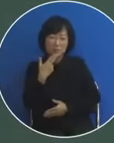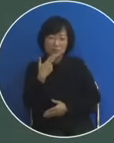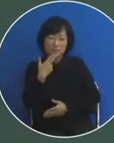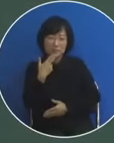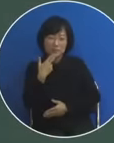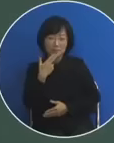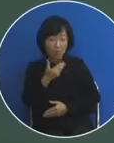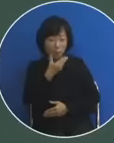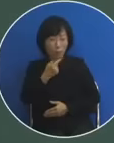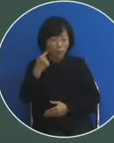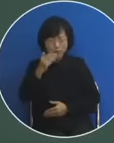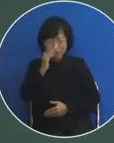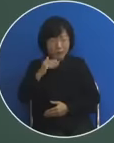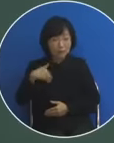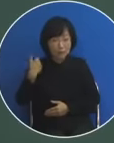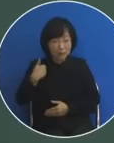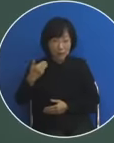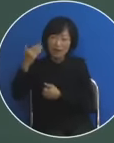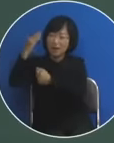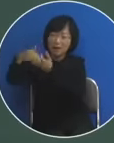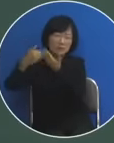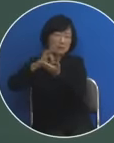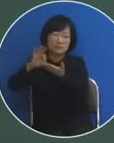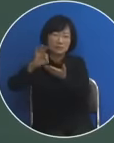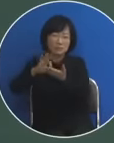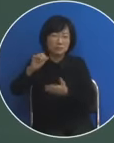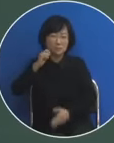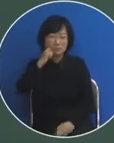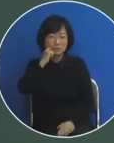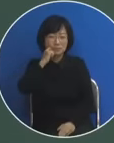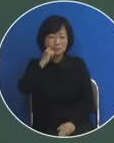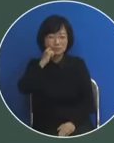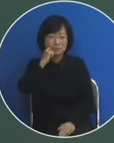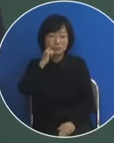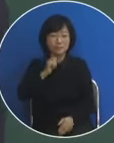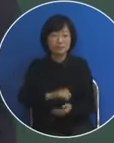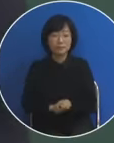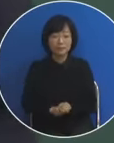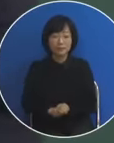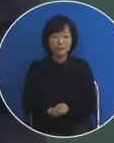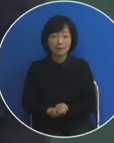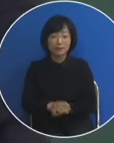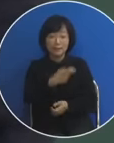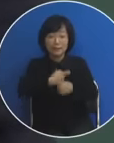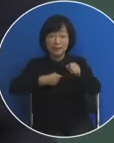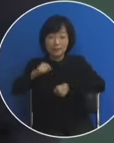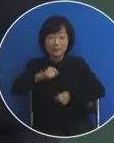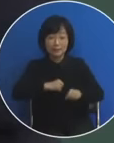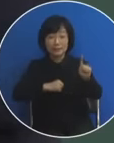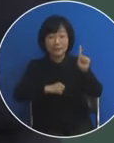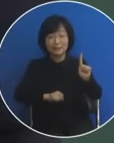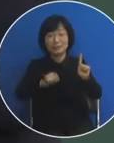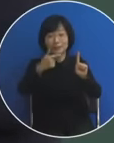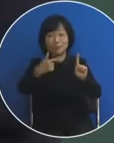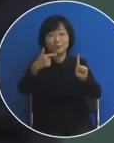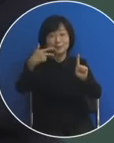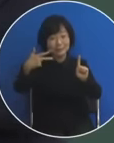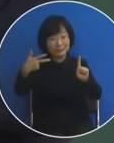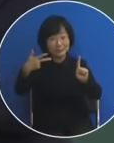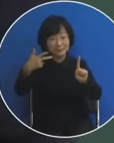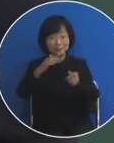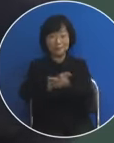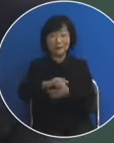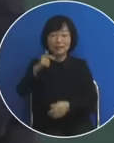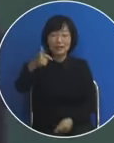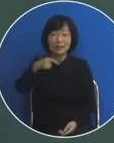수가 없어요. God could not use them that way. 자, 뭐라 합니까? What else did they say? 사도행 1장 6절 예수님 감람산 내려와서도 그랬잖아요. Actually, 1 verse 6-7, even after coming